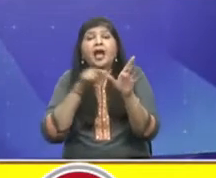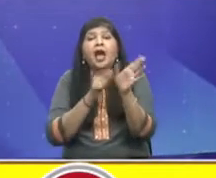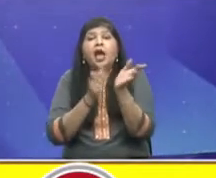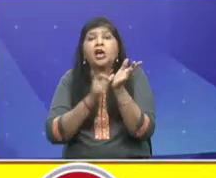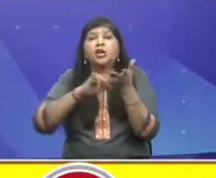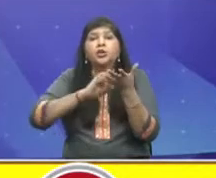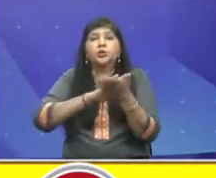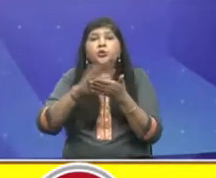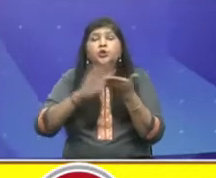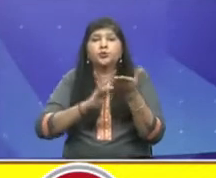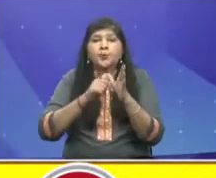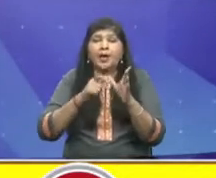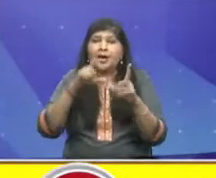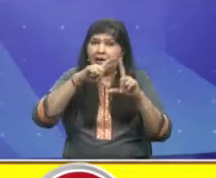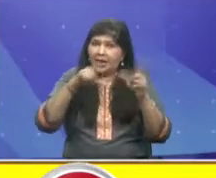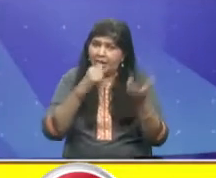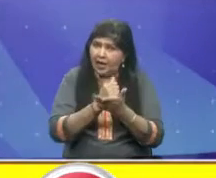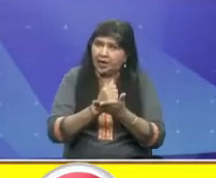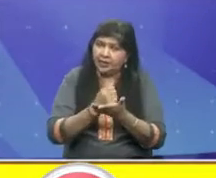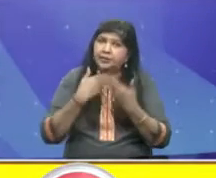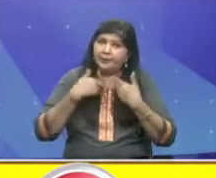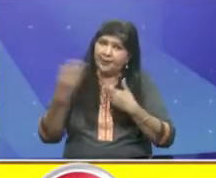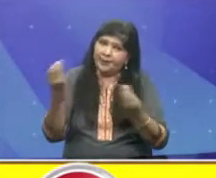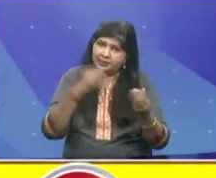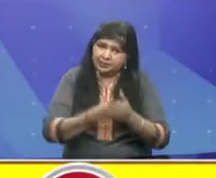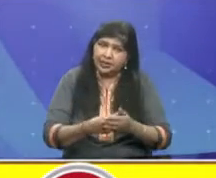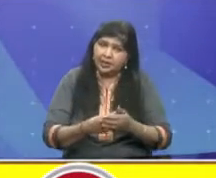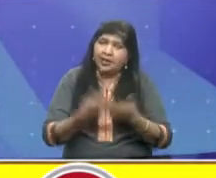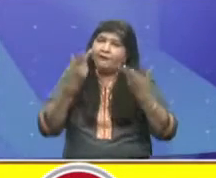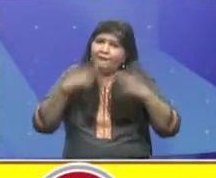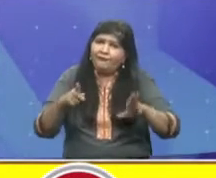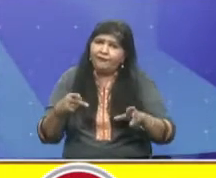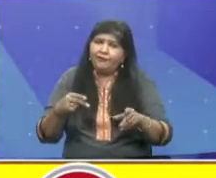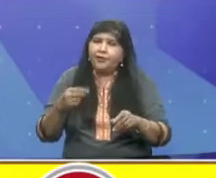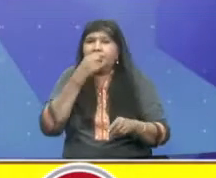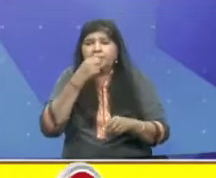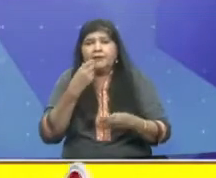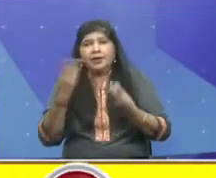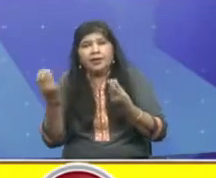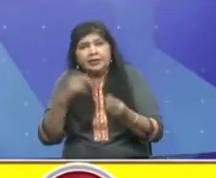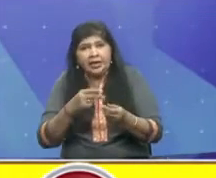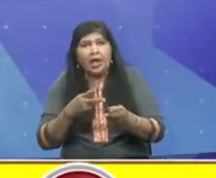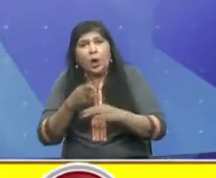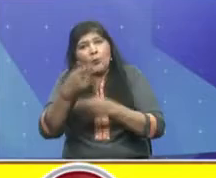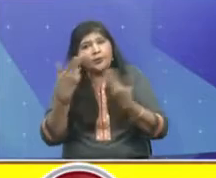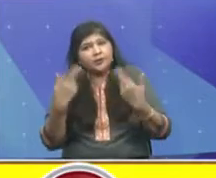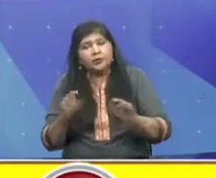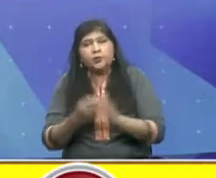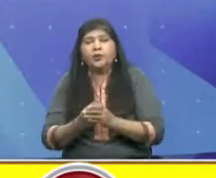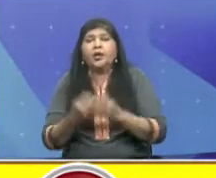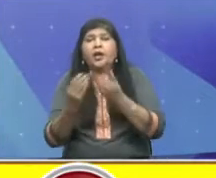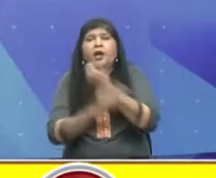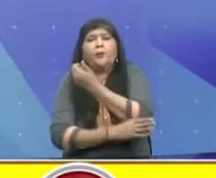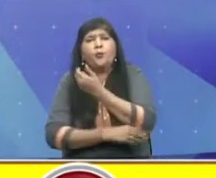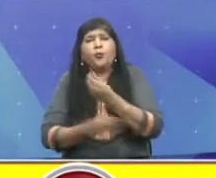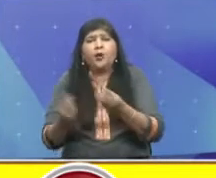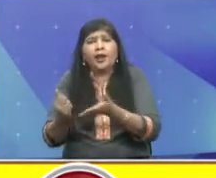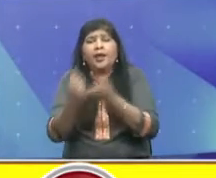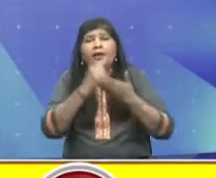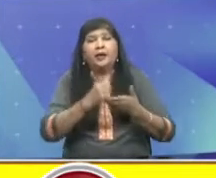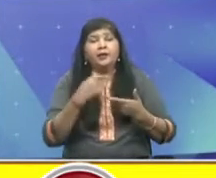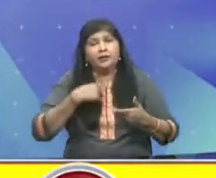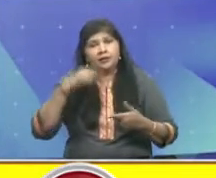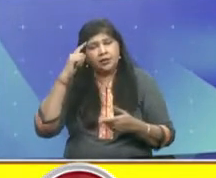से इलाज करवाया है तो मैंने। आपको आयुष्मान कार्ड मिल गया था? हाँ। और आयुष्मान कार्ड से गरीबों को मुफ्त में उपचार होता है, पता